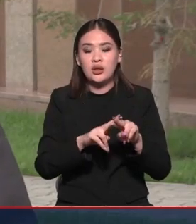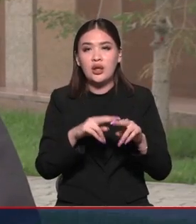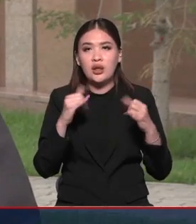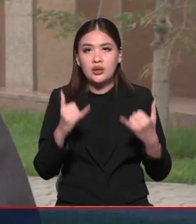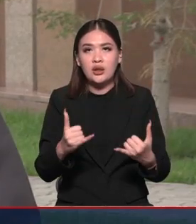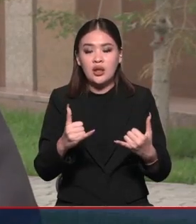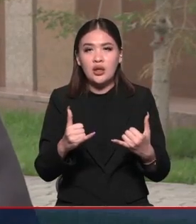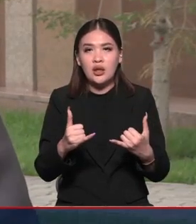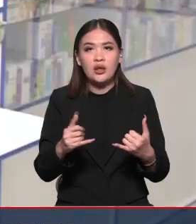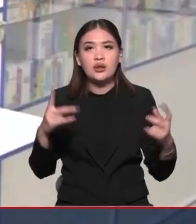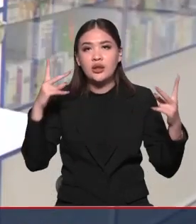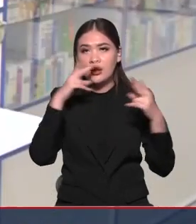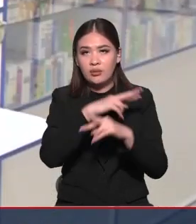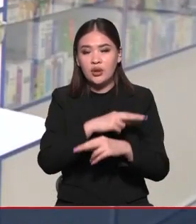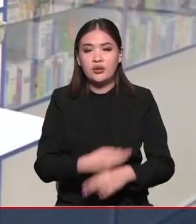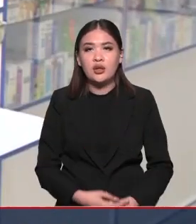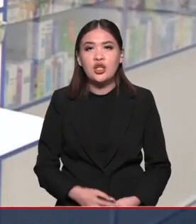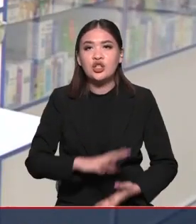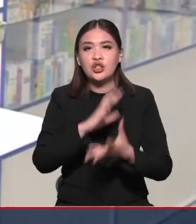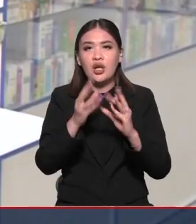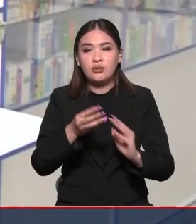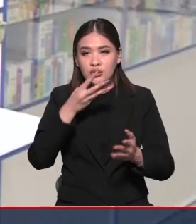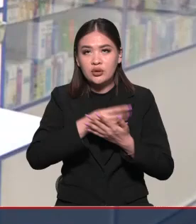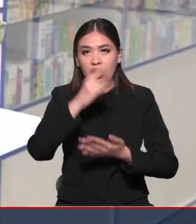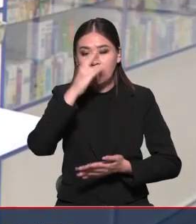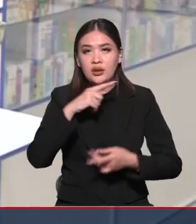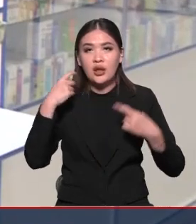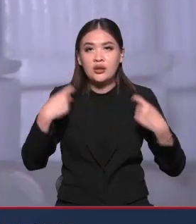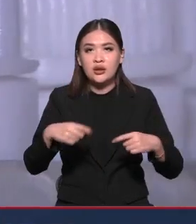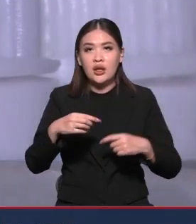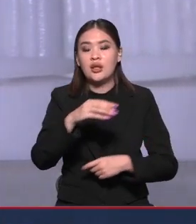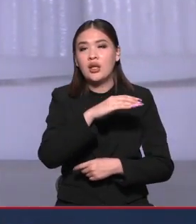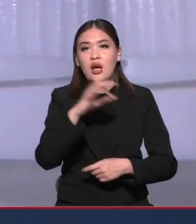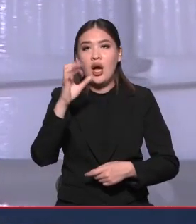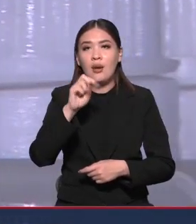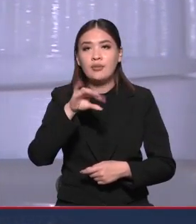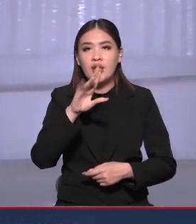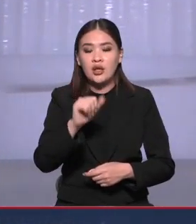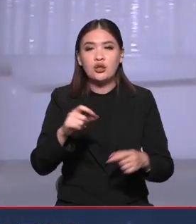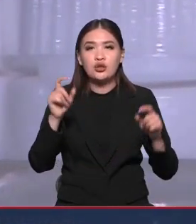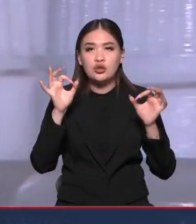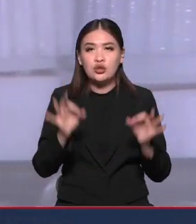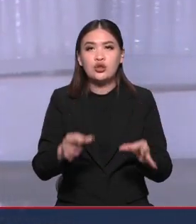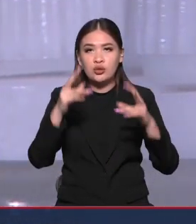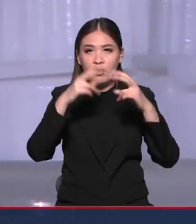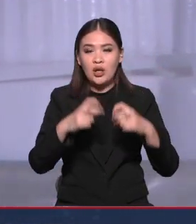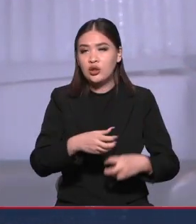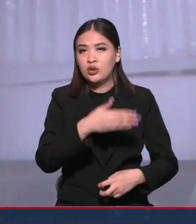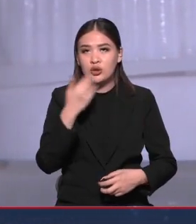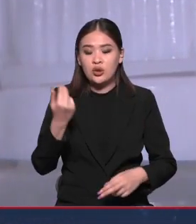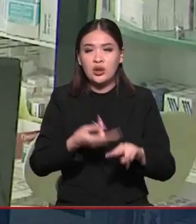Бұл тәсіл дұрыс емес. Жалпы отандық фармацевтикаға алғаш рет аудит жүргізілді. Бақылау дұрыс болмаған соң былығы көбейген